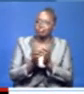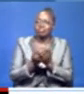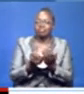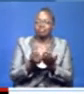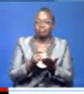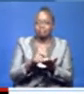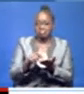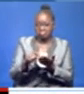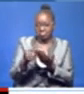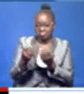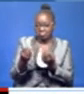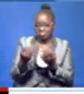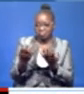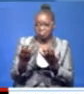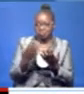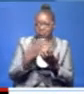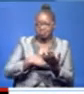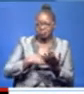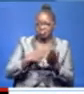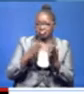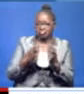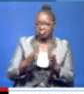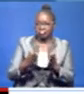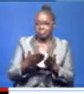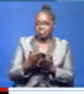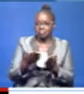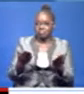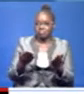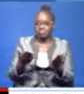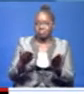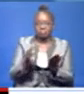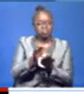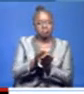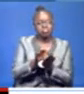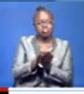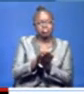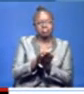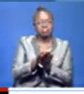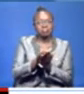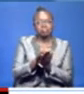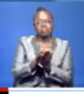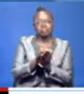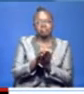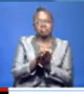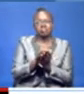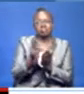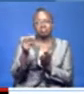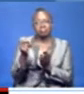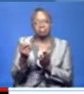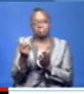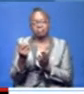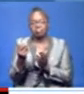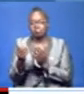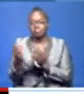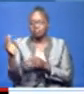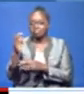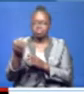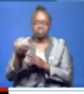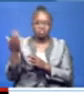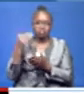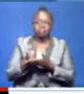adimu. Wanasayansi walitoa wazo la benki ya mbegu miaka 20 ya karne iliyopita ili